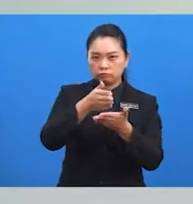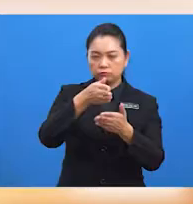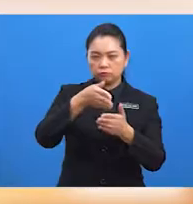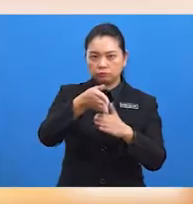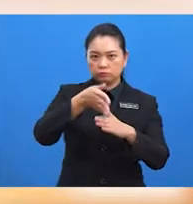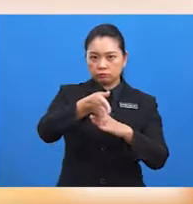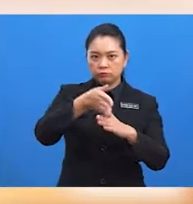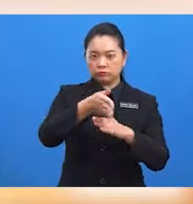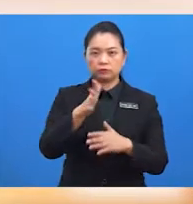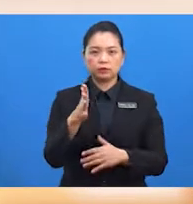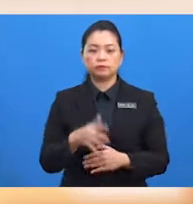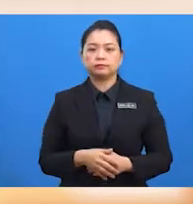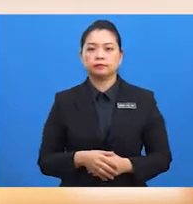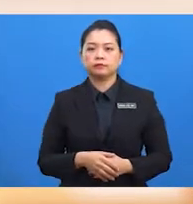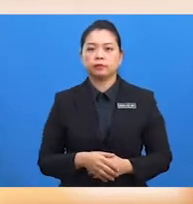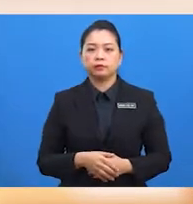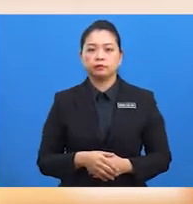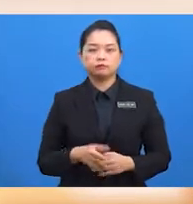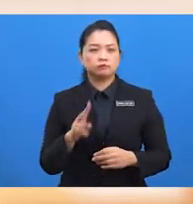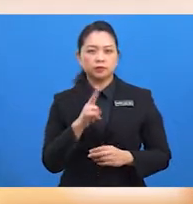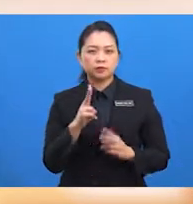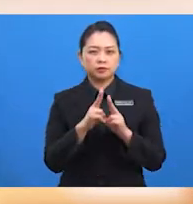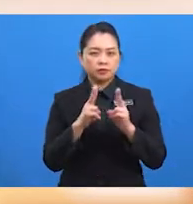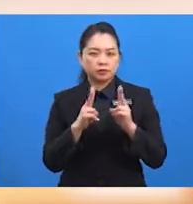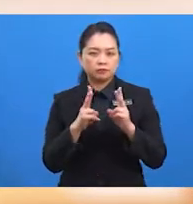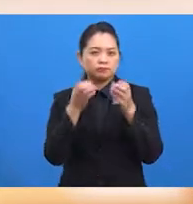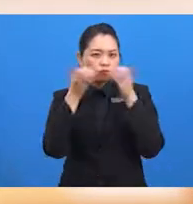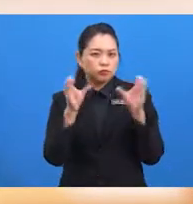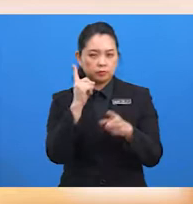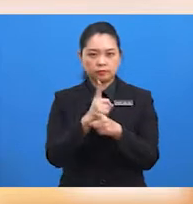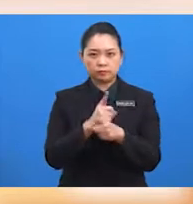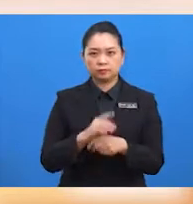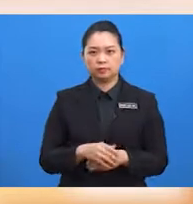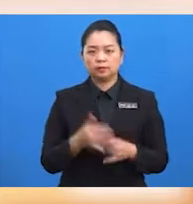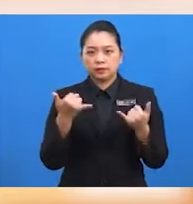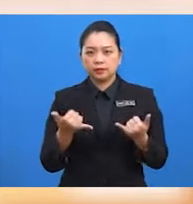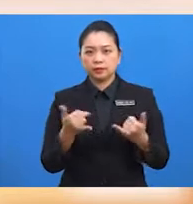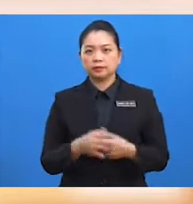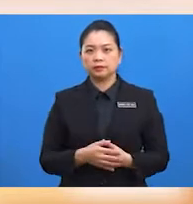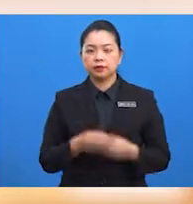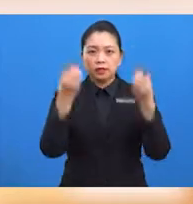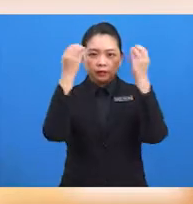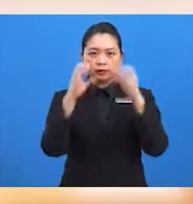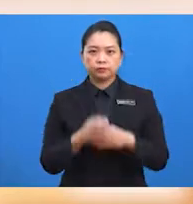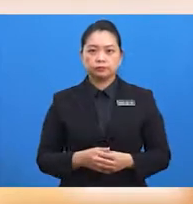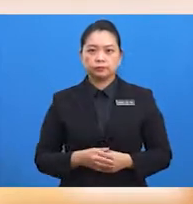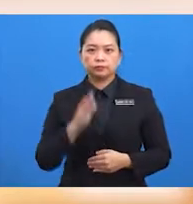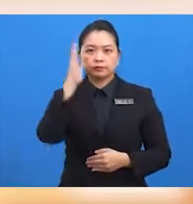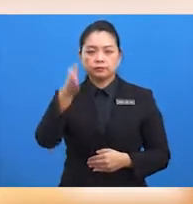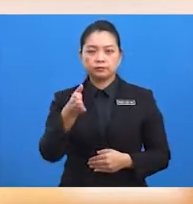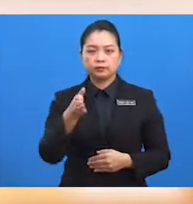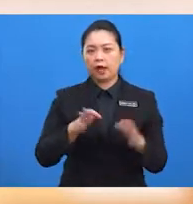murid sungguh canggih kemajuan teruji ialah ini kan sekarang chegou